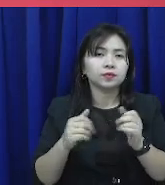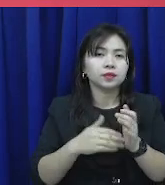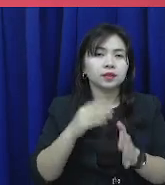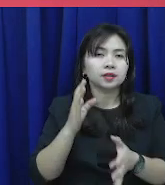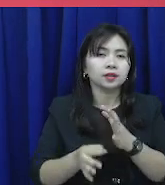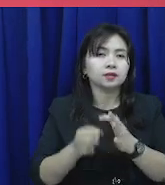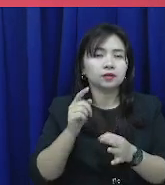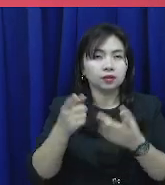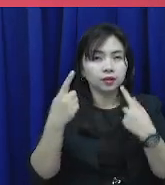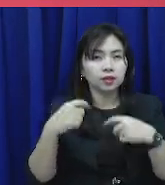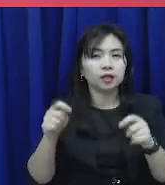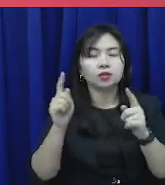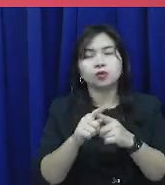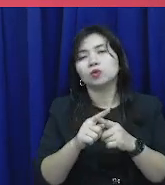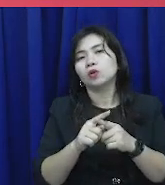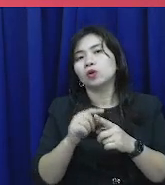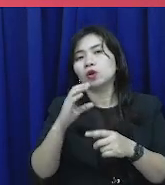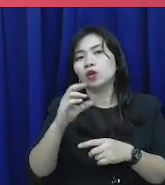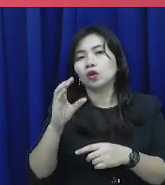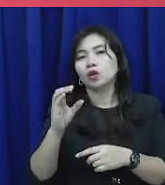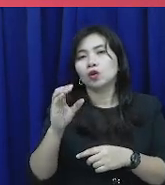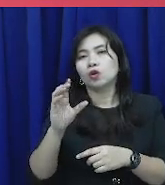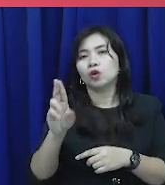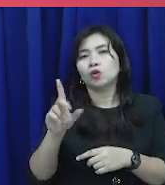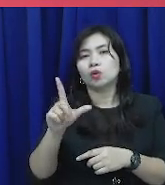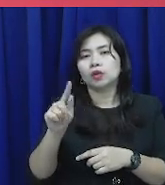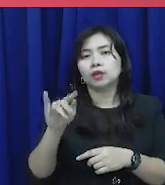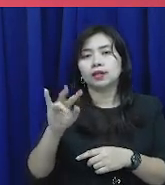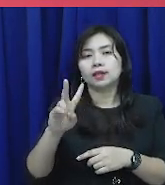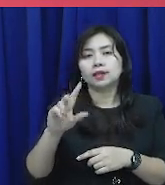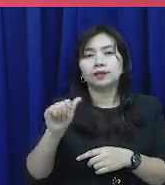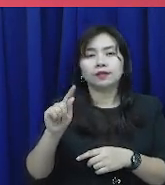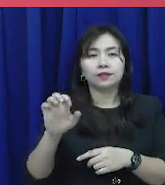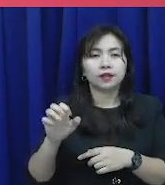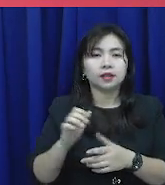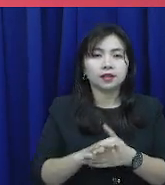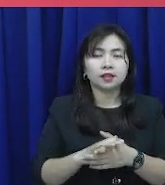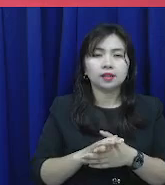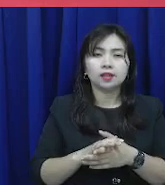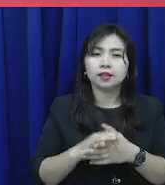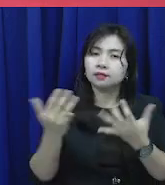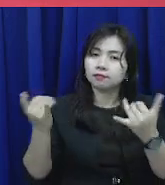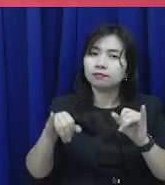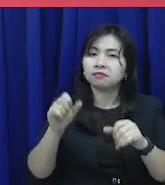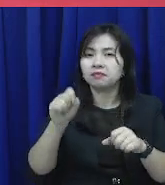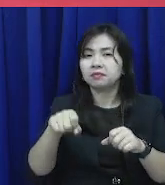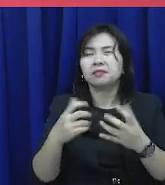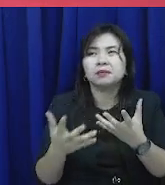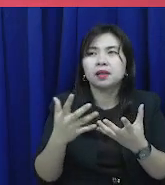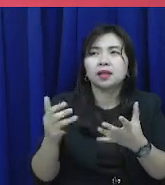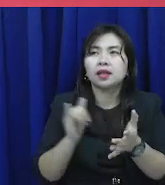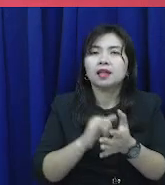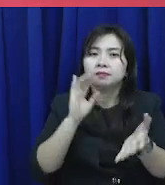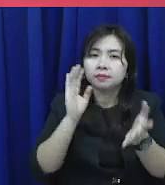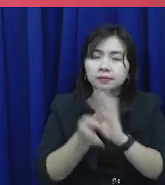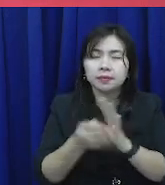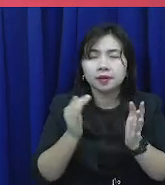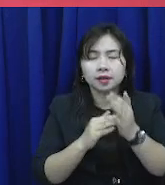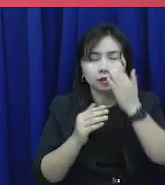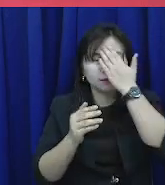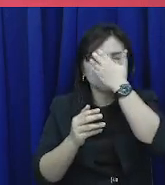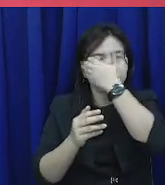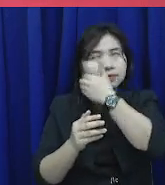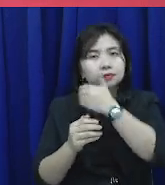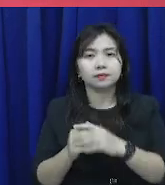cultivate yourself you're also preparing yourselves for the master's use for the flowers